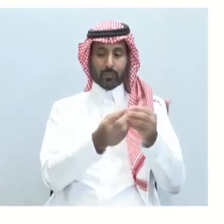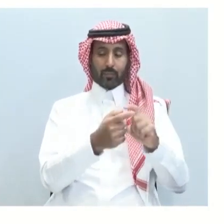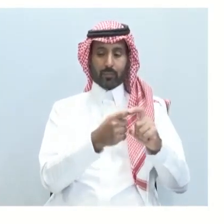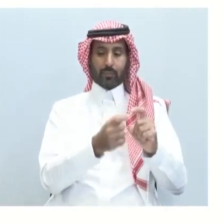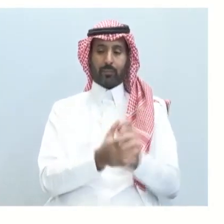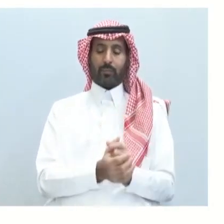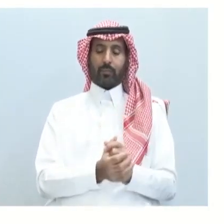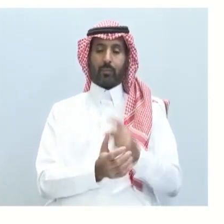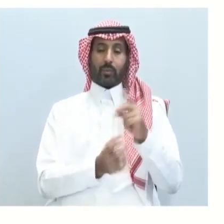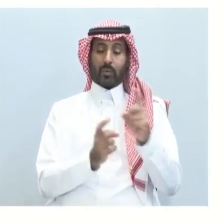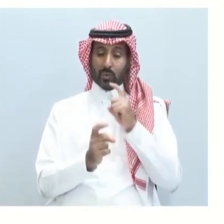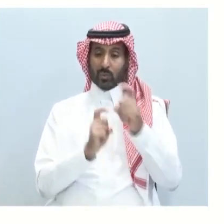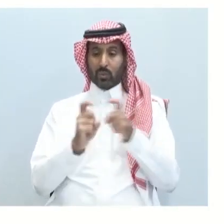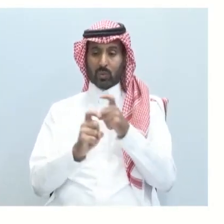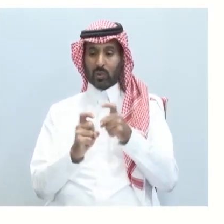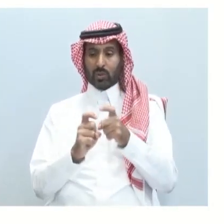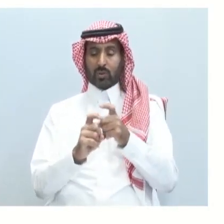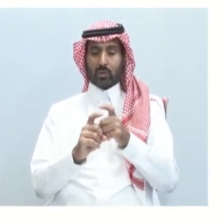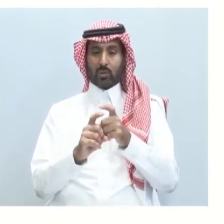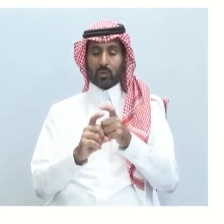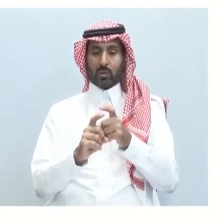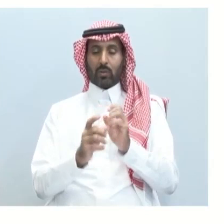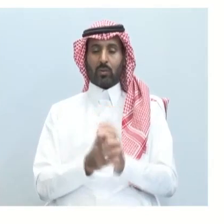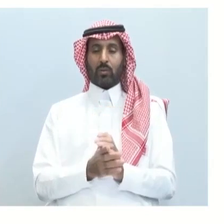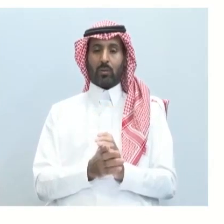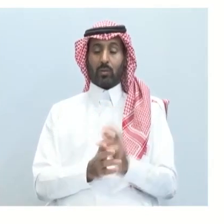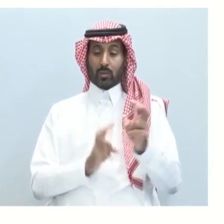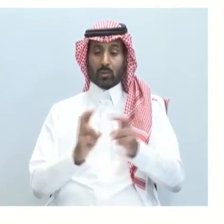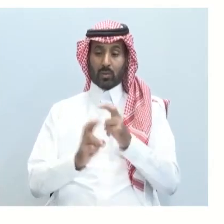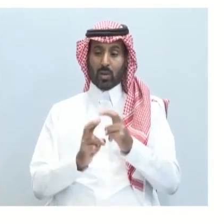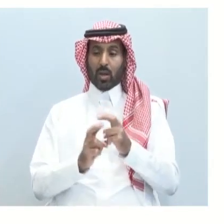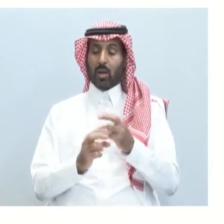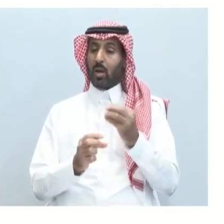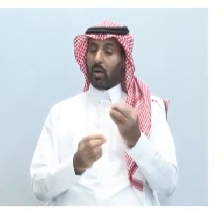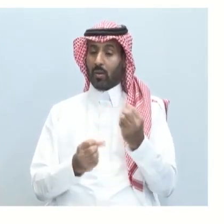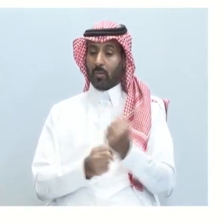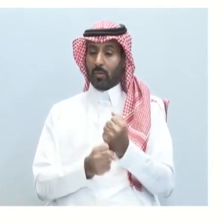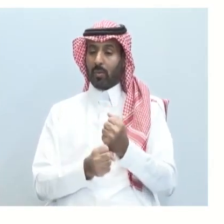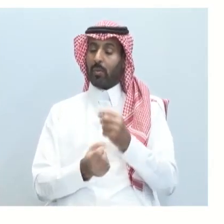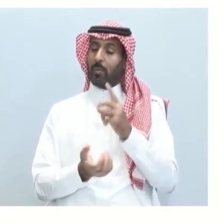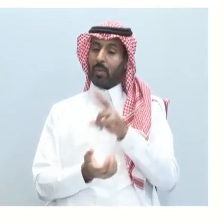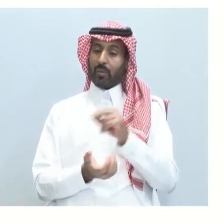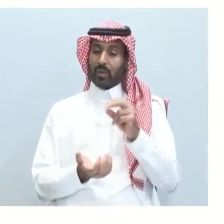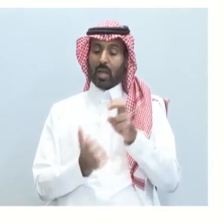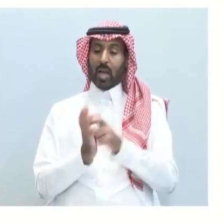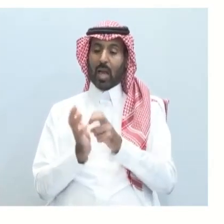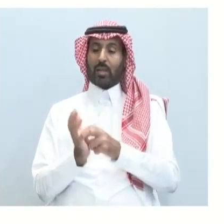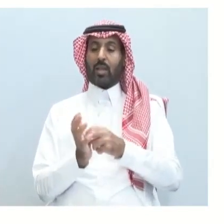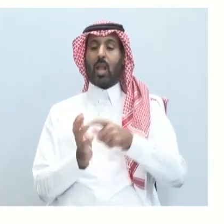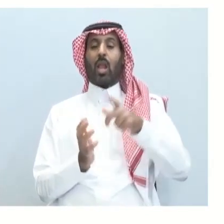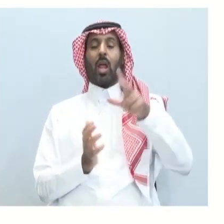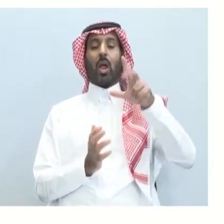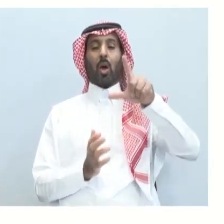وزوج الكترونات غير مشترك يعمل كقاعده لويس اذا في هذه الحاله